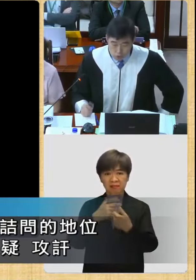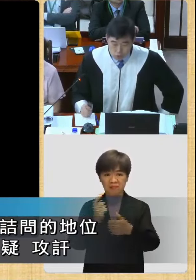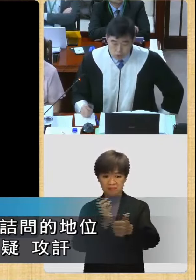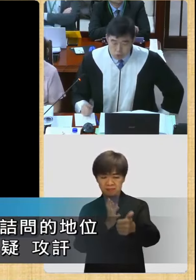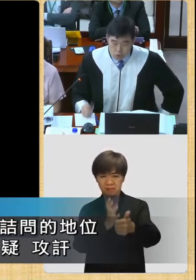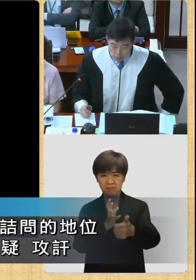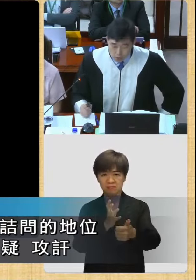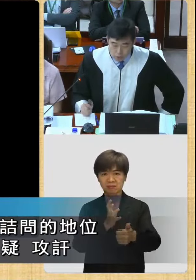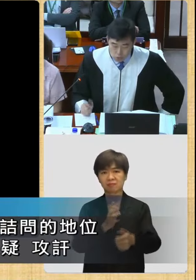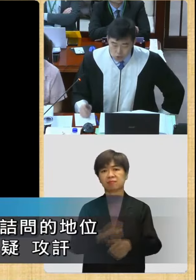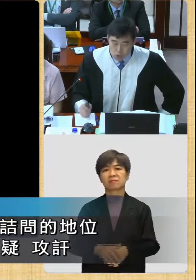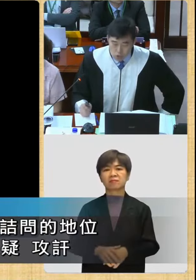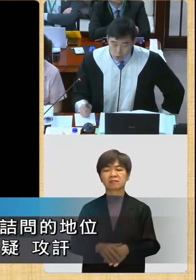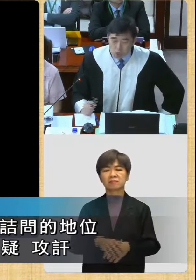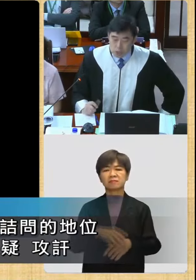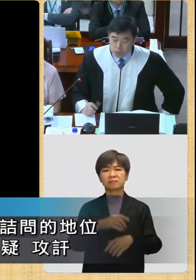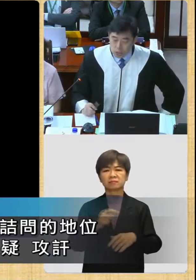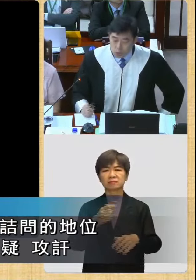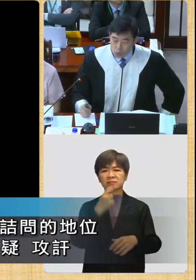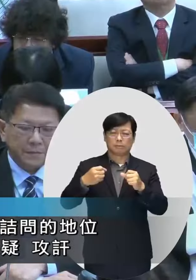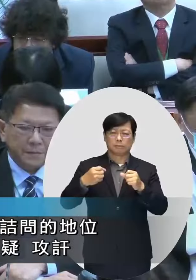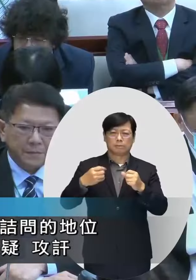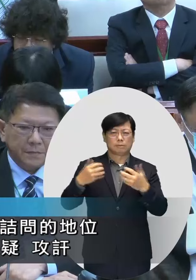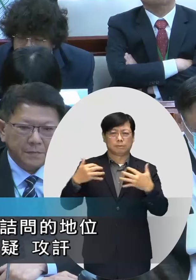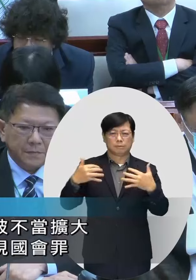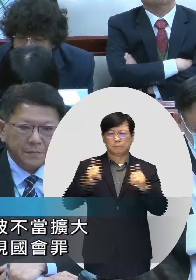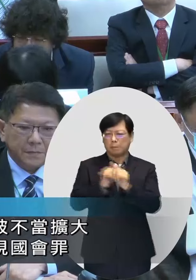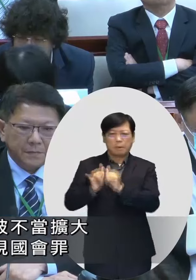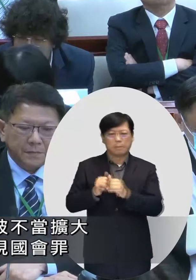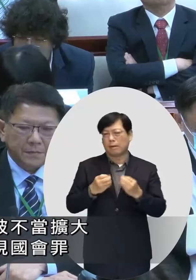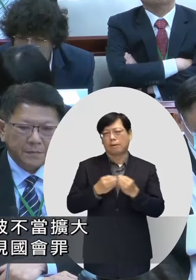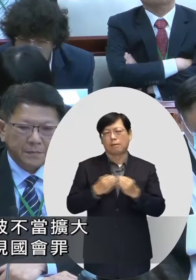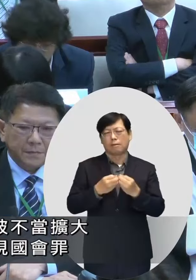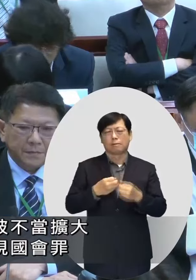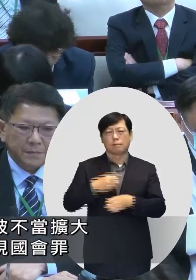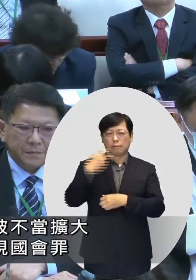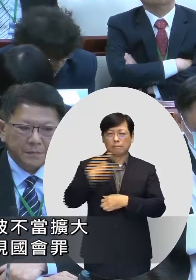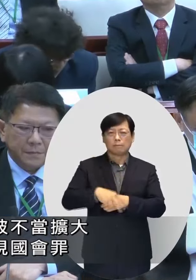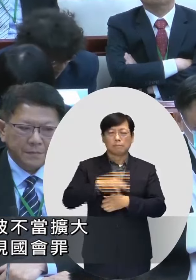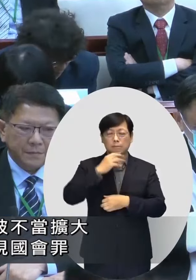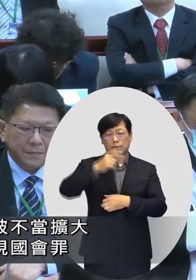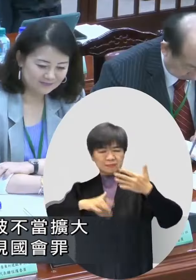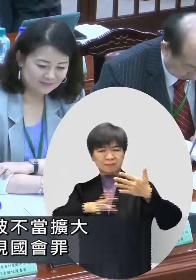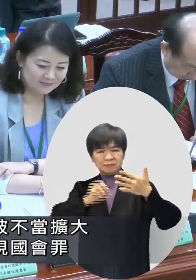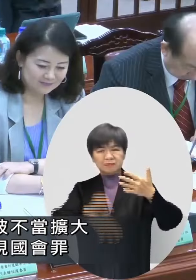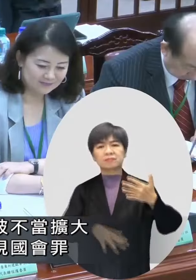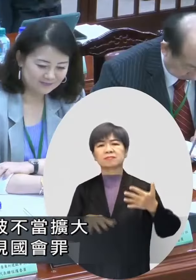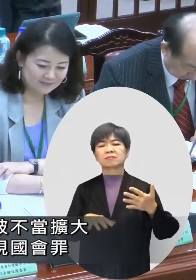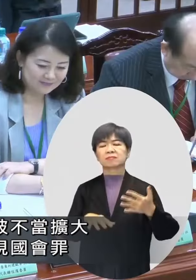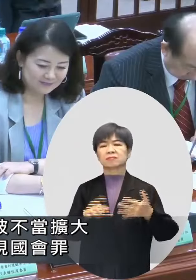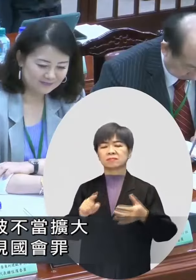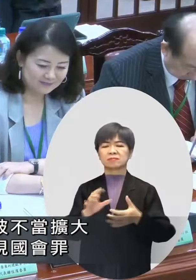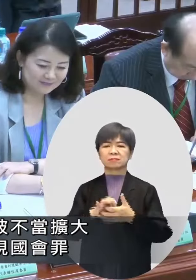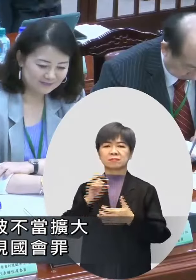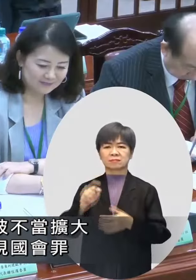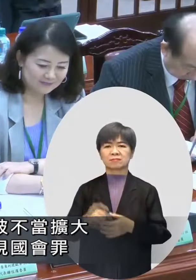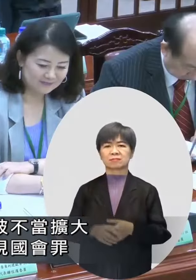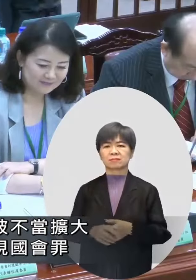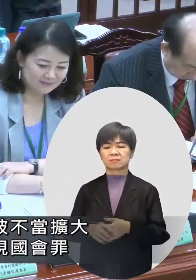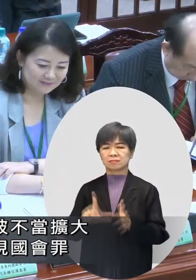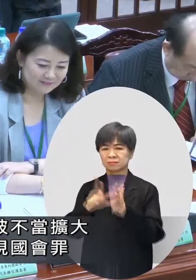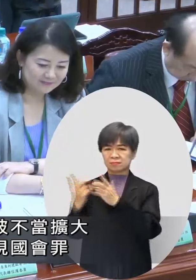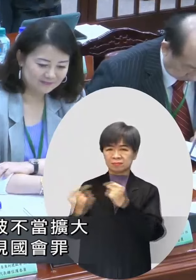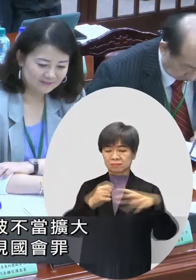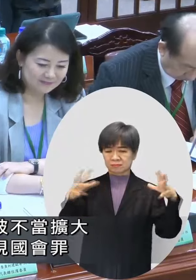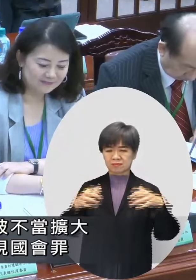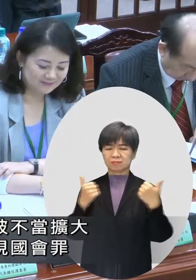询问者呢，质询者去诘问、质疑、攻击。 申请方也指出，调查权范围被不当扩大，并侵害检委独立性，